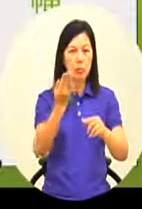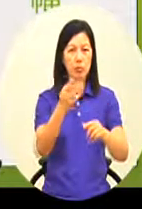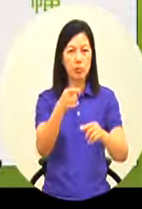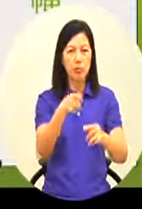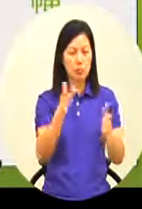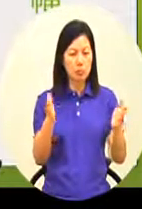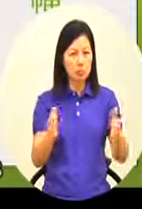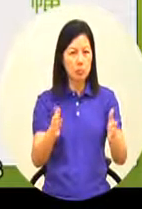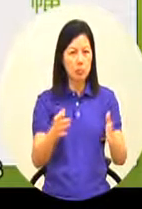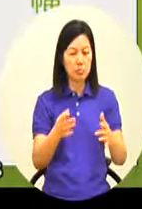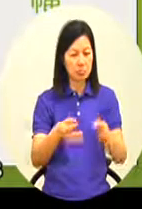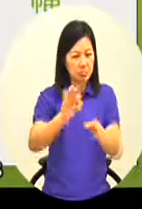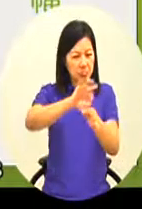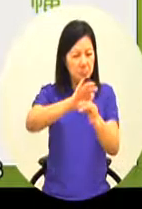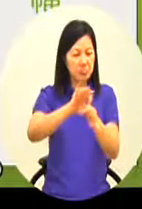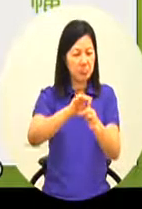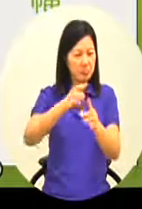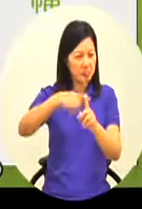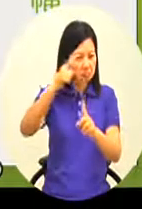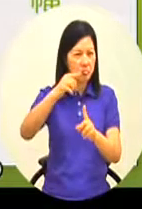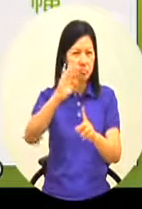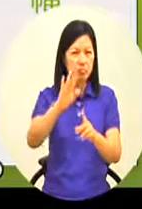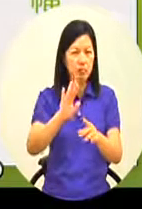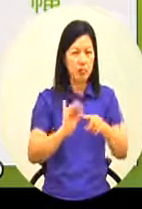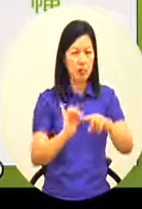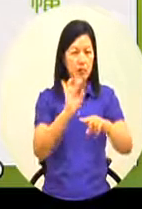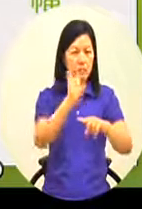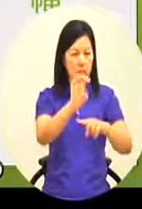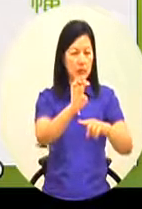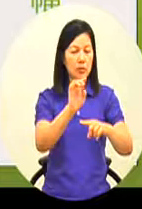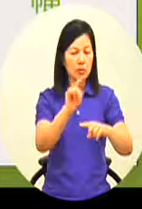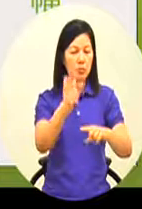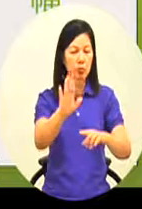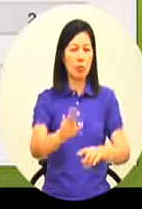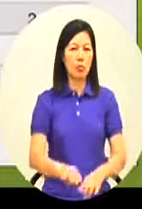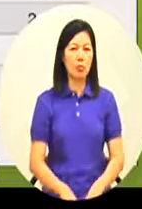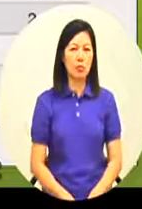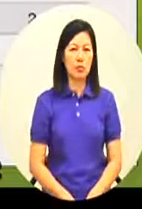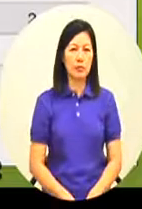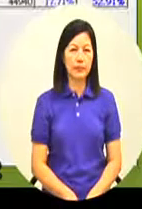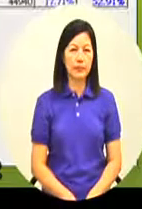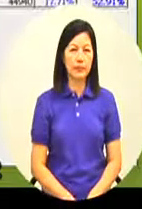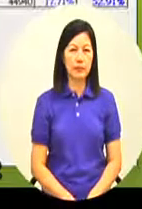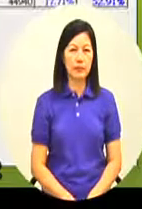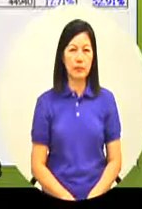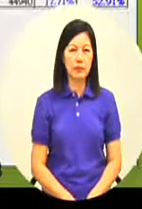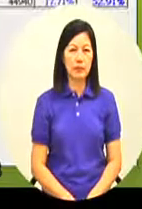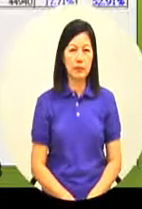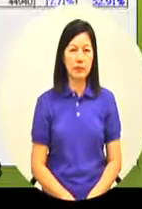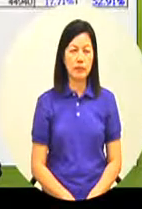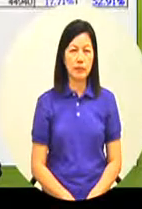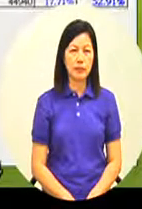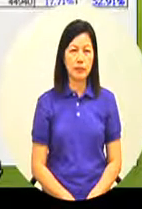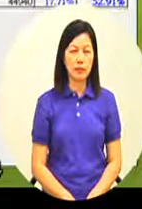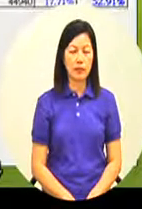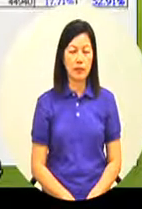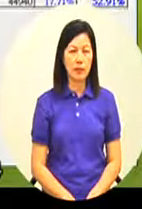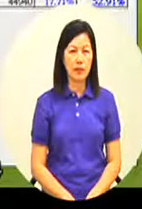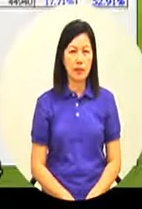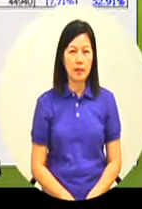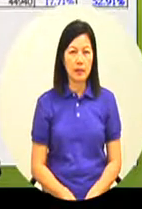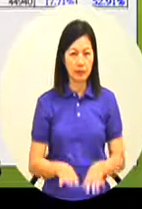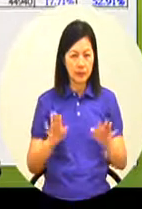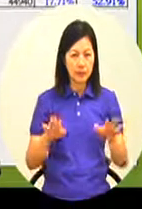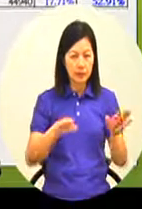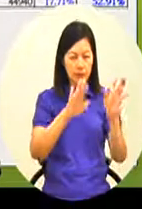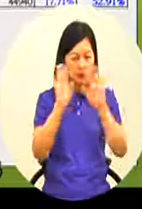段条幅算高的，大概40几%，我有现在有，那我现在就是以目前我